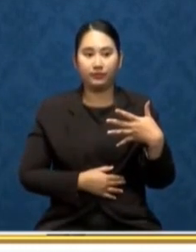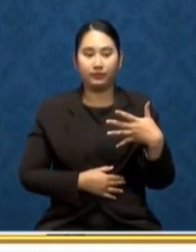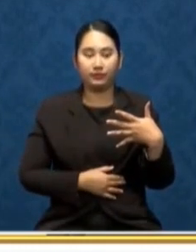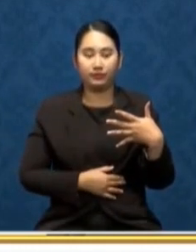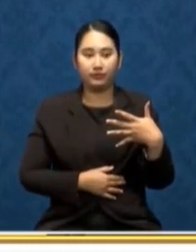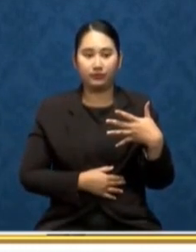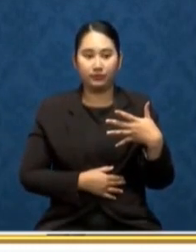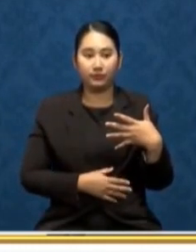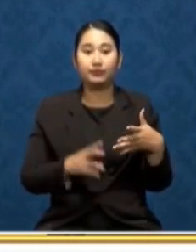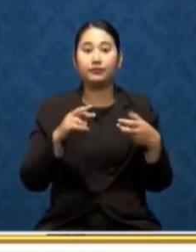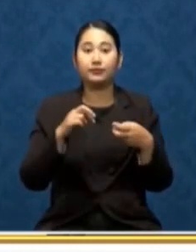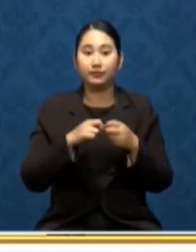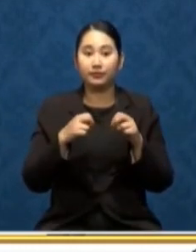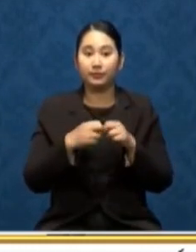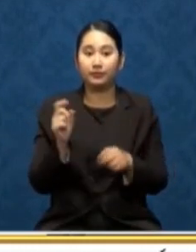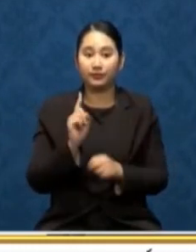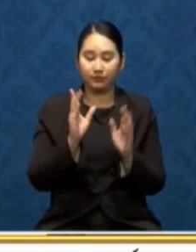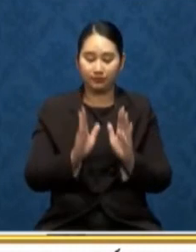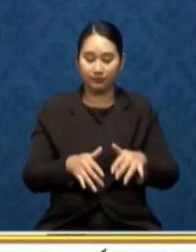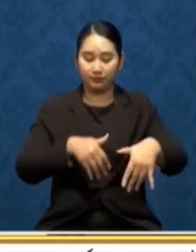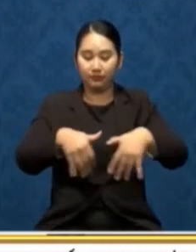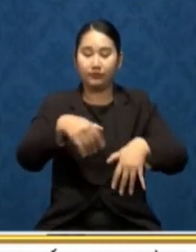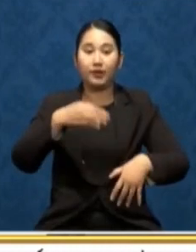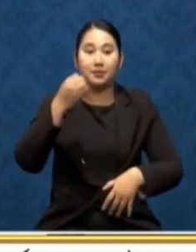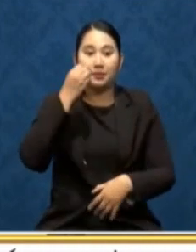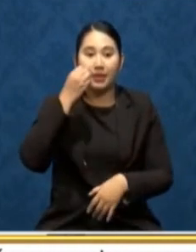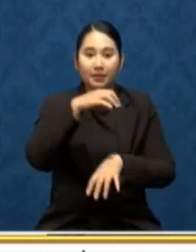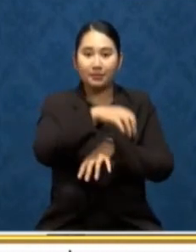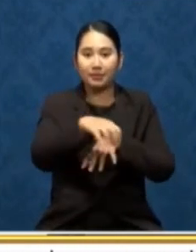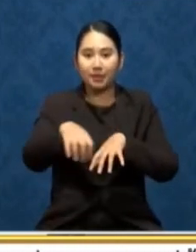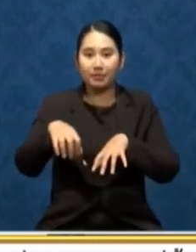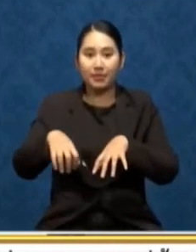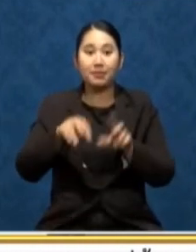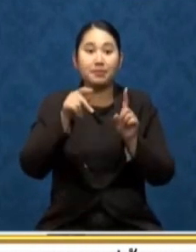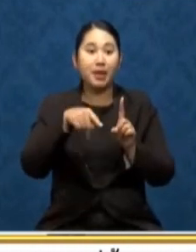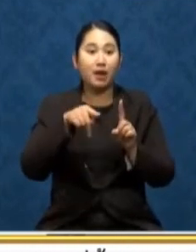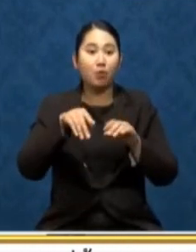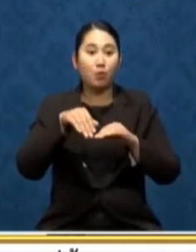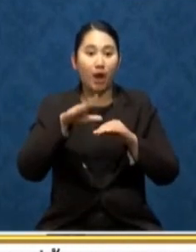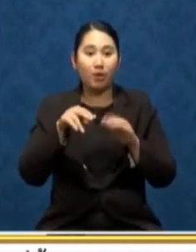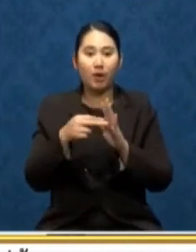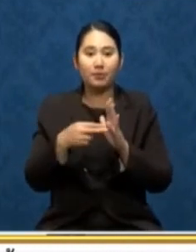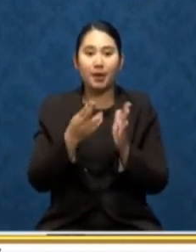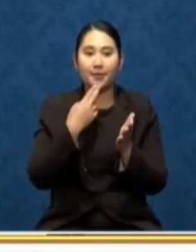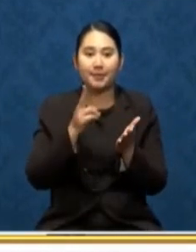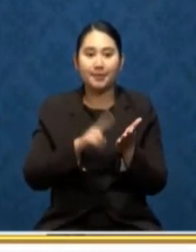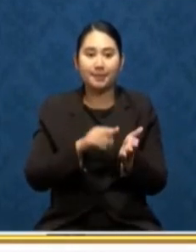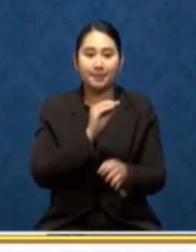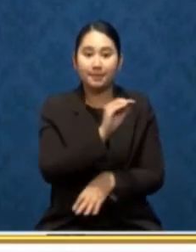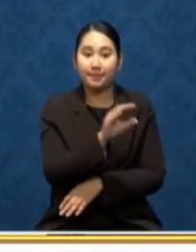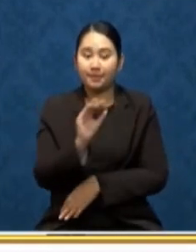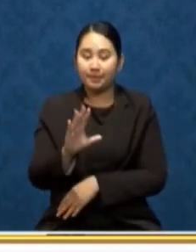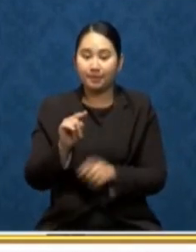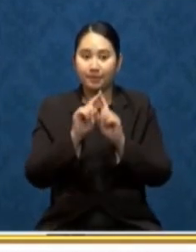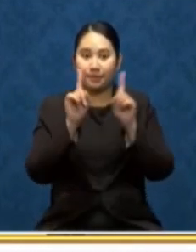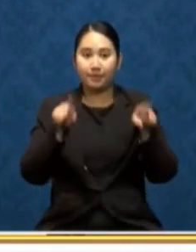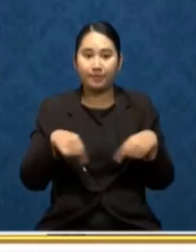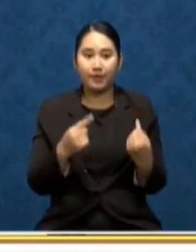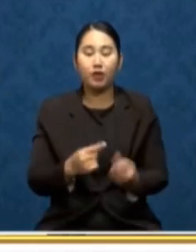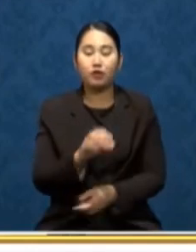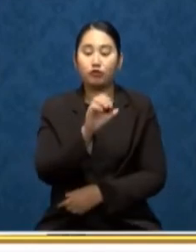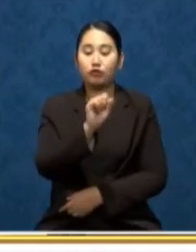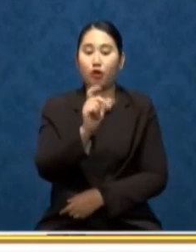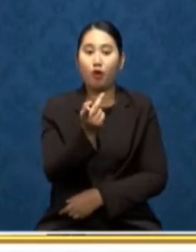มอเนื่องจากชาวบ้านในบริเวณดังกล่าวนับพันครัวเรือนมีเพียงใบแจ้งการครอบครองที่ดินหรือสค.1เ